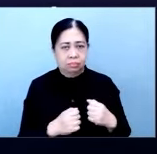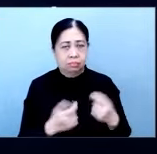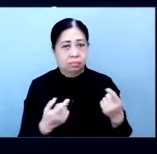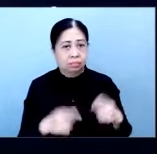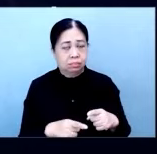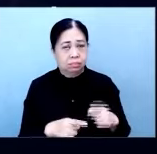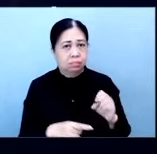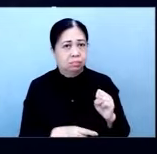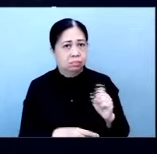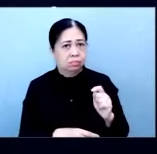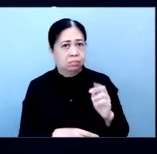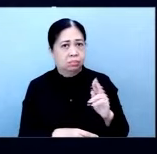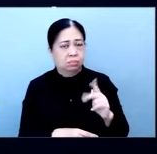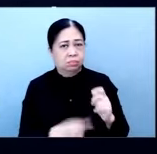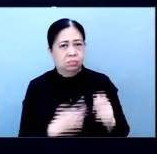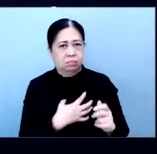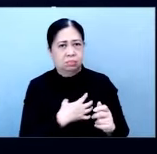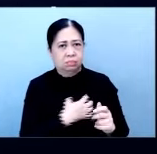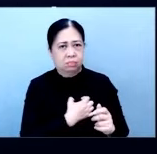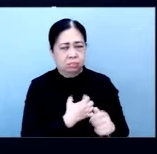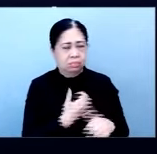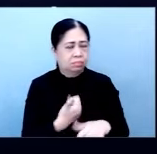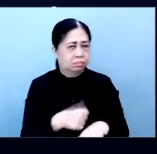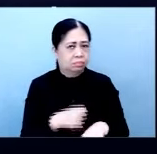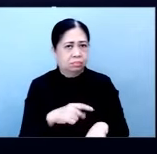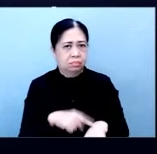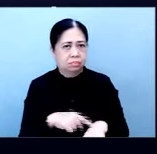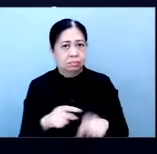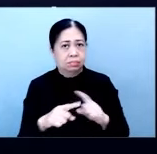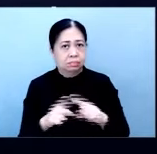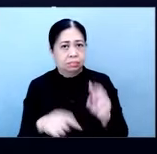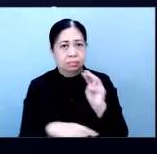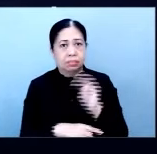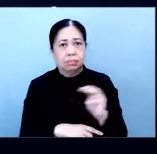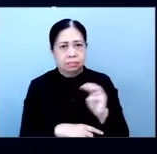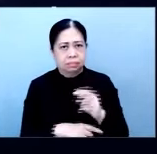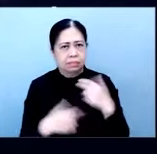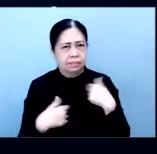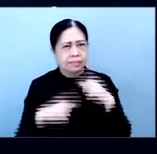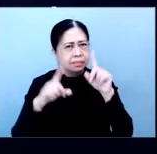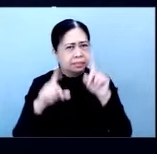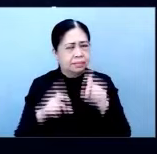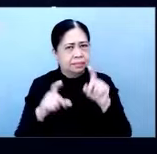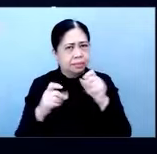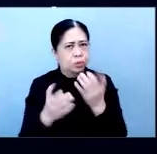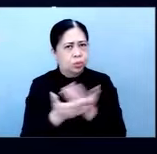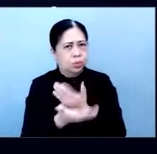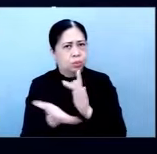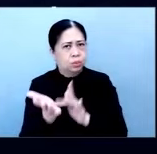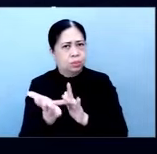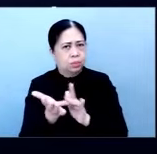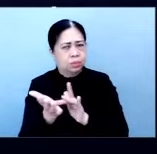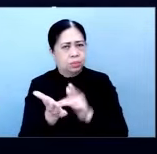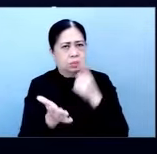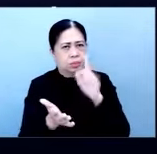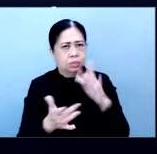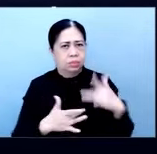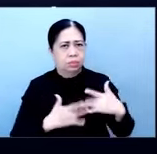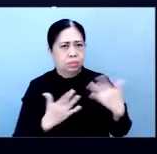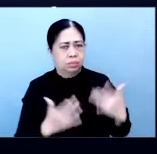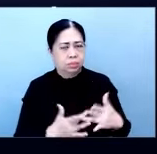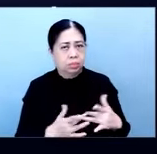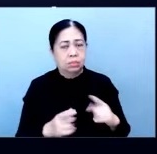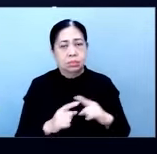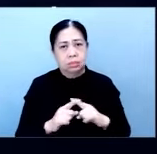sa stroke o cardiac arrest anumang oras. Pero sa Lunes, may susubukan daw si Chris na bagong gamot para sa kanyang puso. Yun